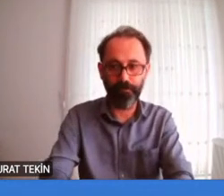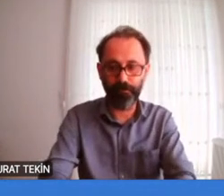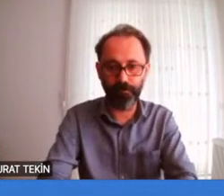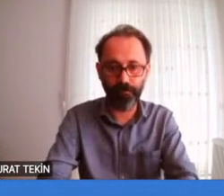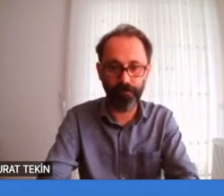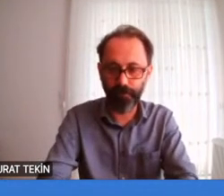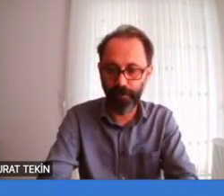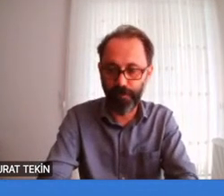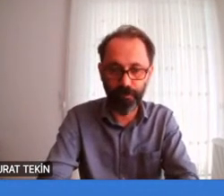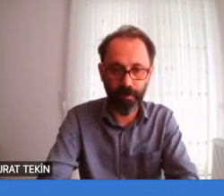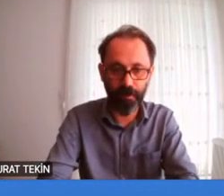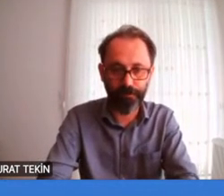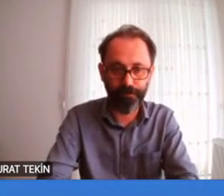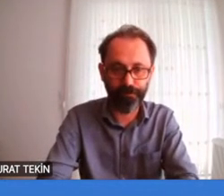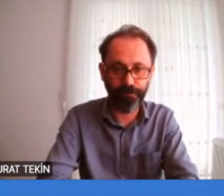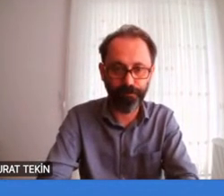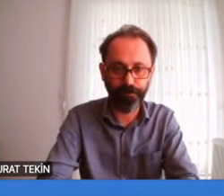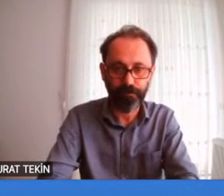taraf arkadaşı